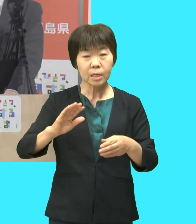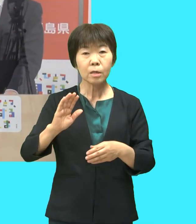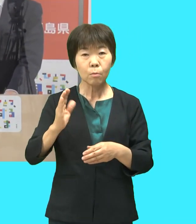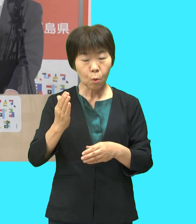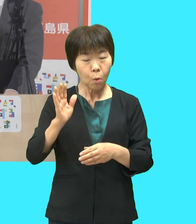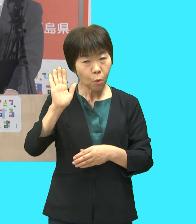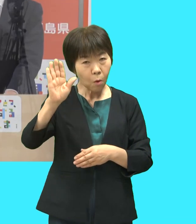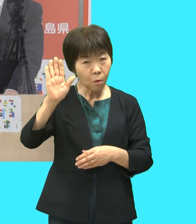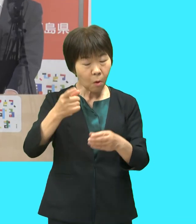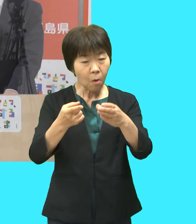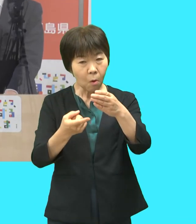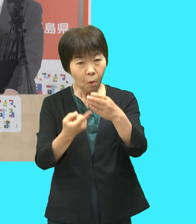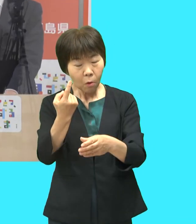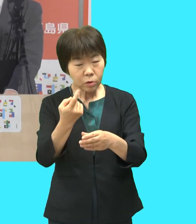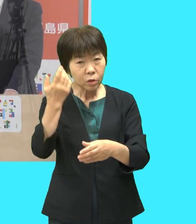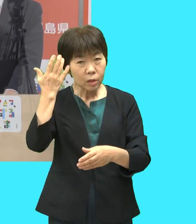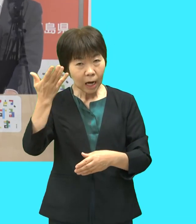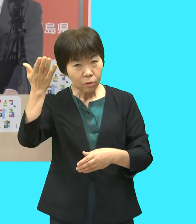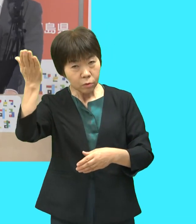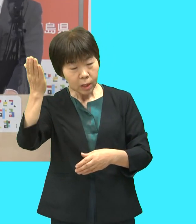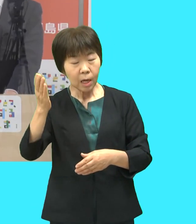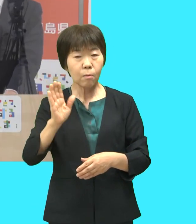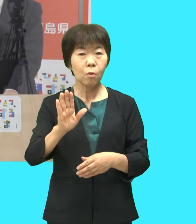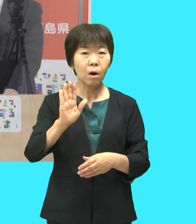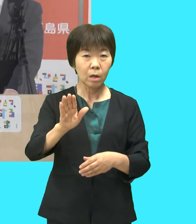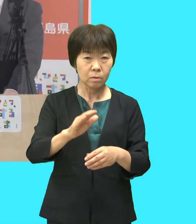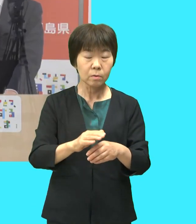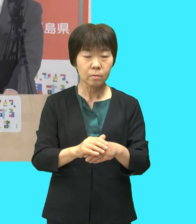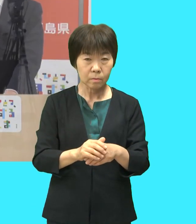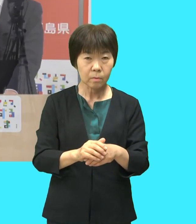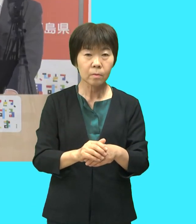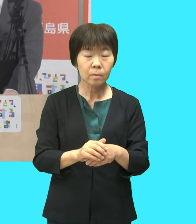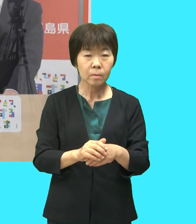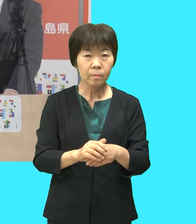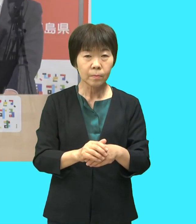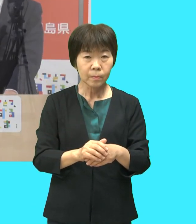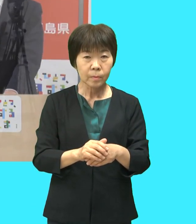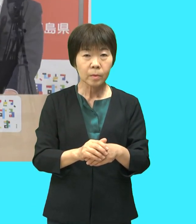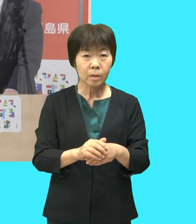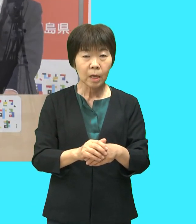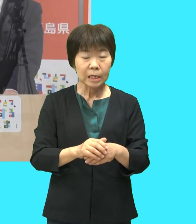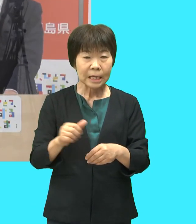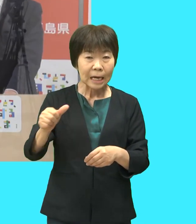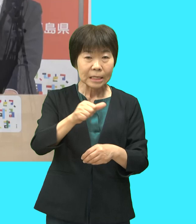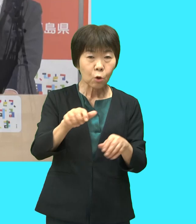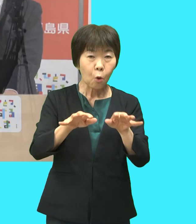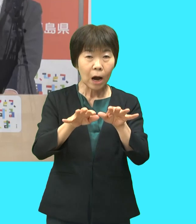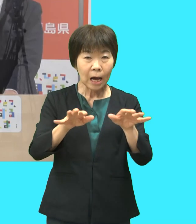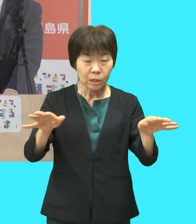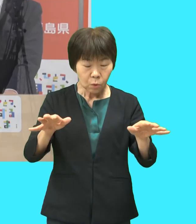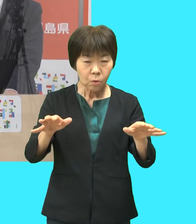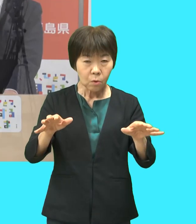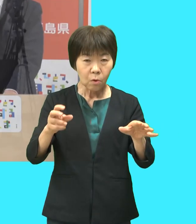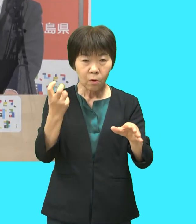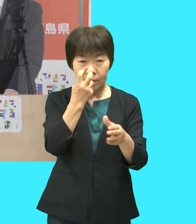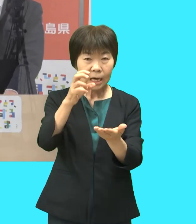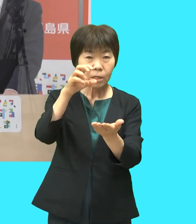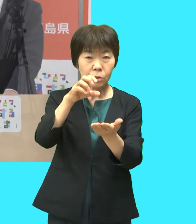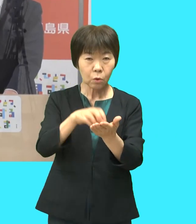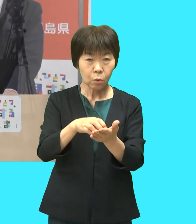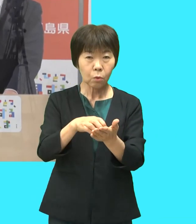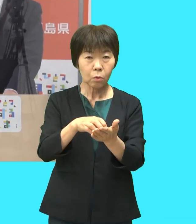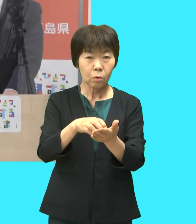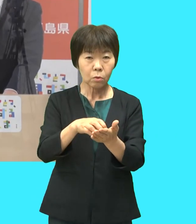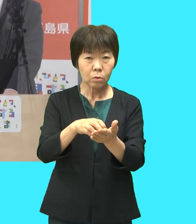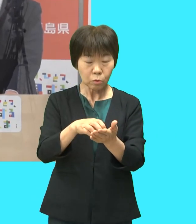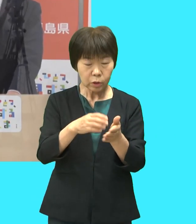近々出てくる可能性もあろうかと思いますので、そういった点を第5波の検証として整理をしなければい